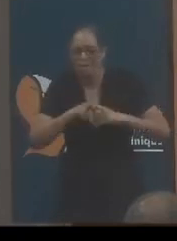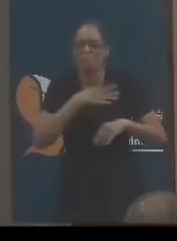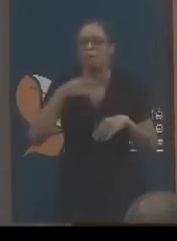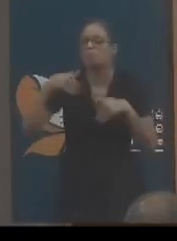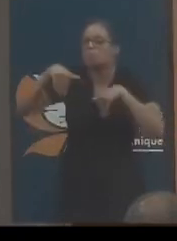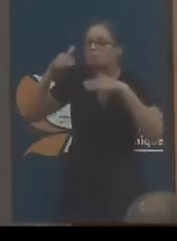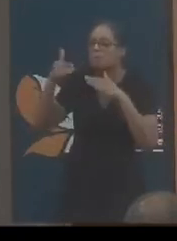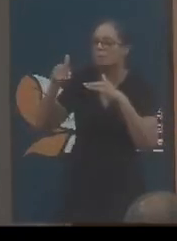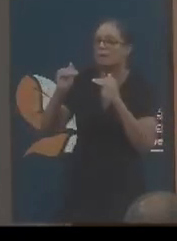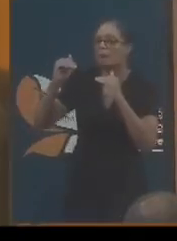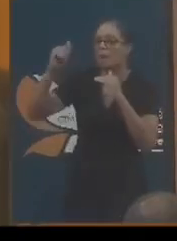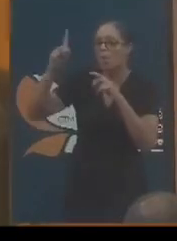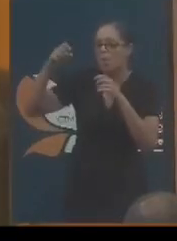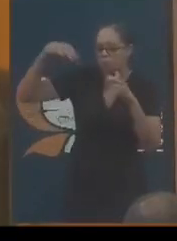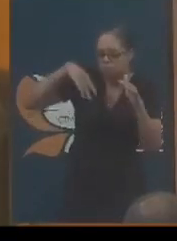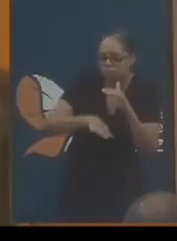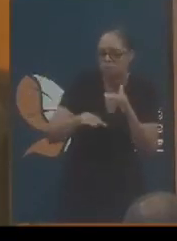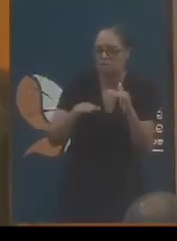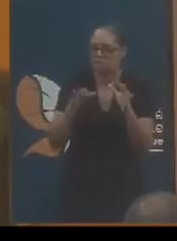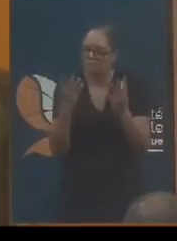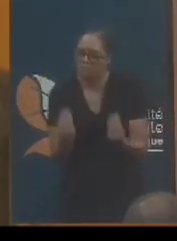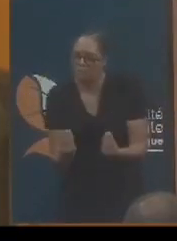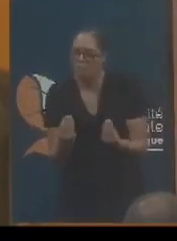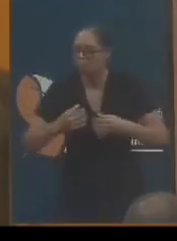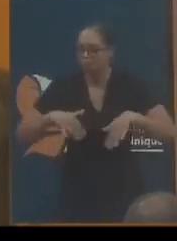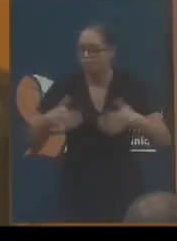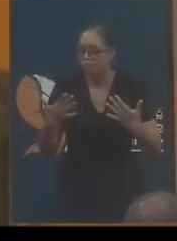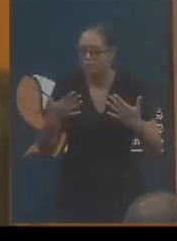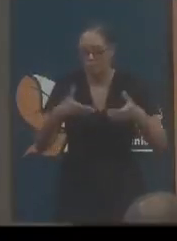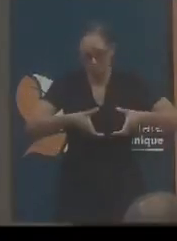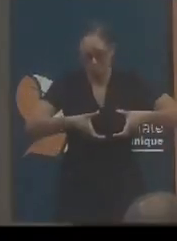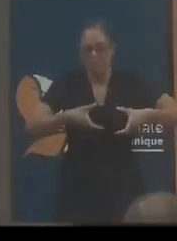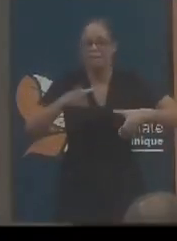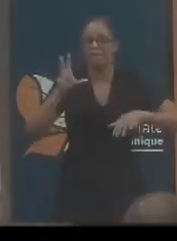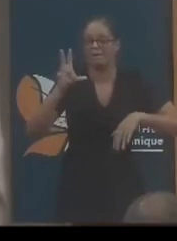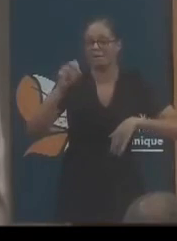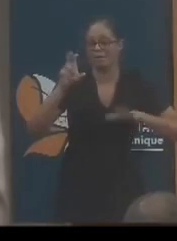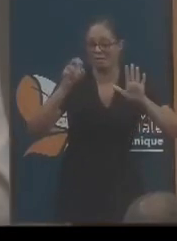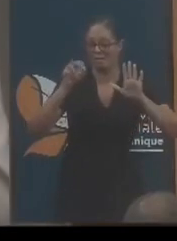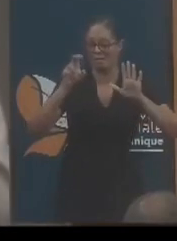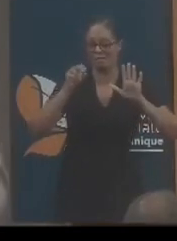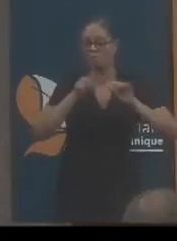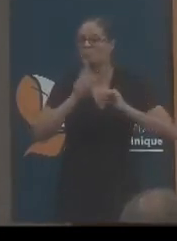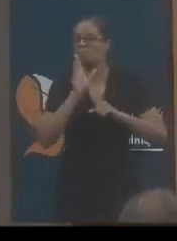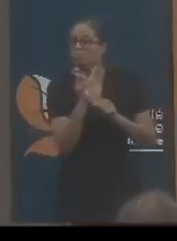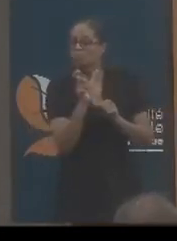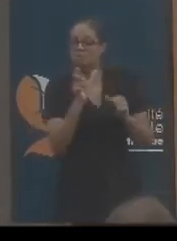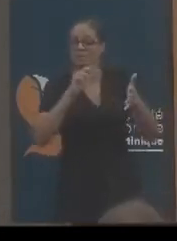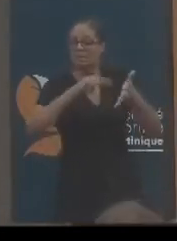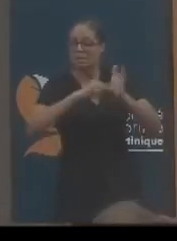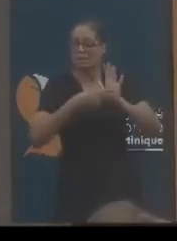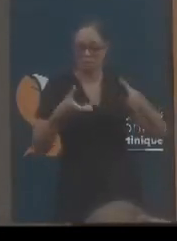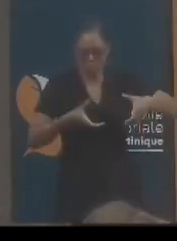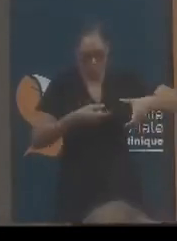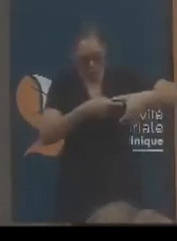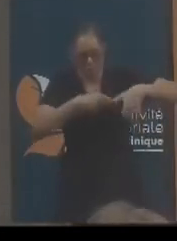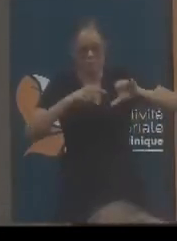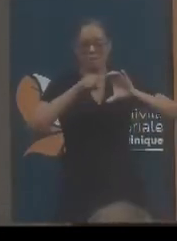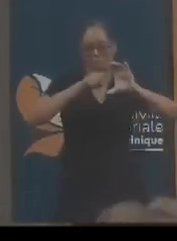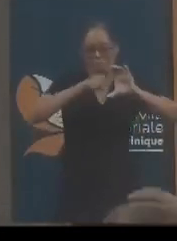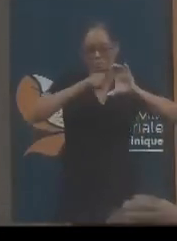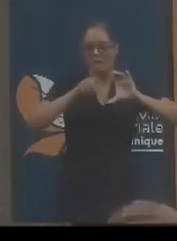là. Mais je trouve que le calibrage à un phi 80, c'est comme ça, c'est le terme technique, c'est le diamètre de 80,